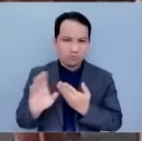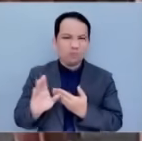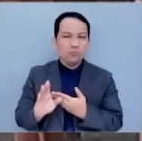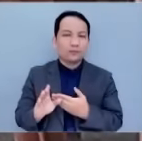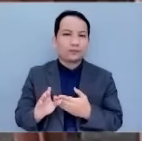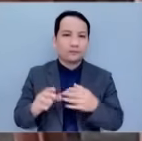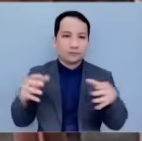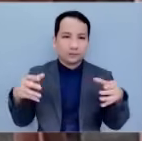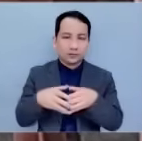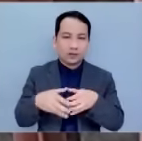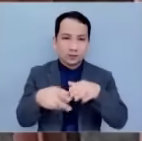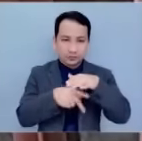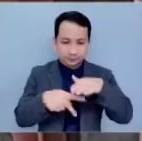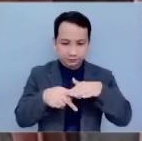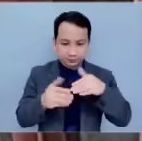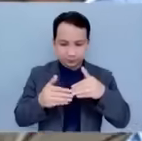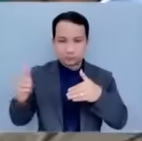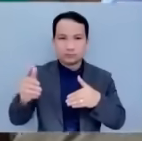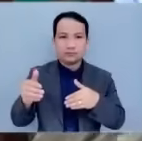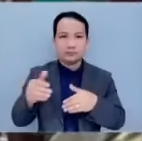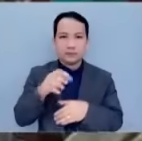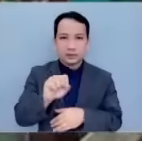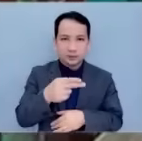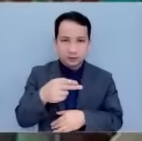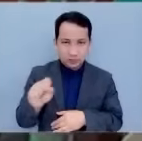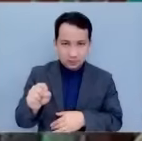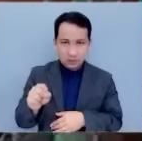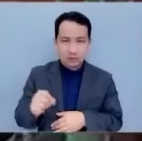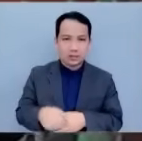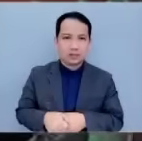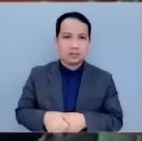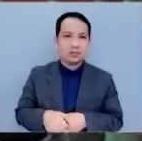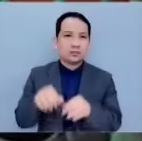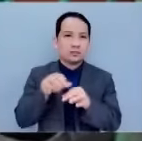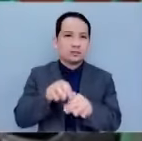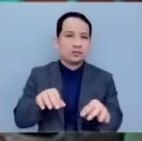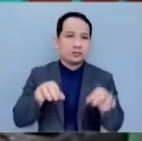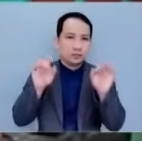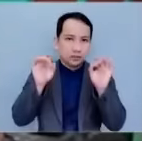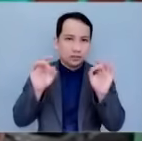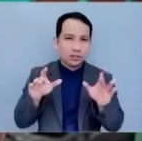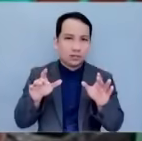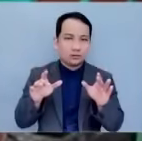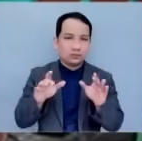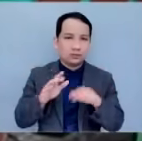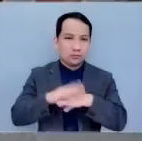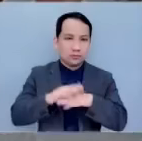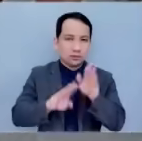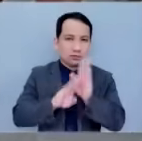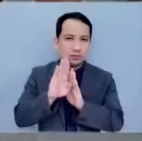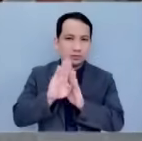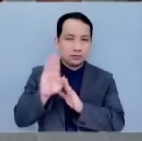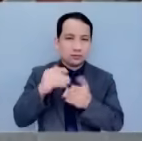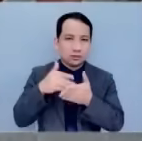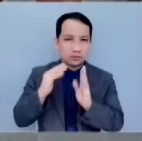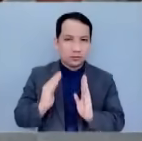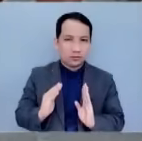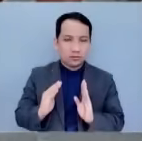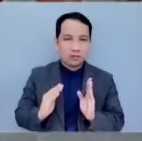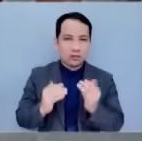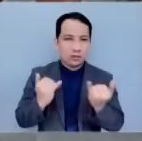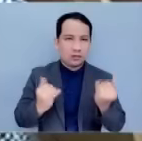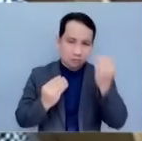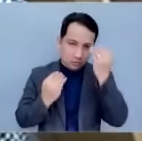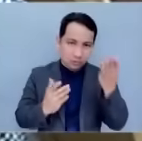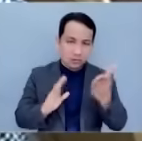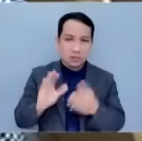ang kinder hanggang senior high school. Crucial stage ito sa paglaki at pagdevelop ng mga estudyante. Kaya mainam na mga